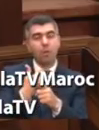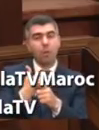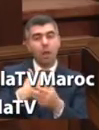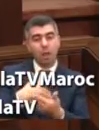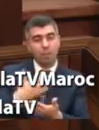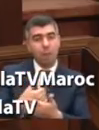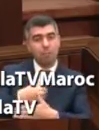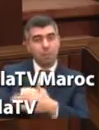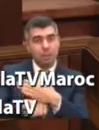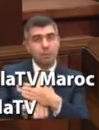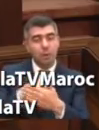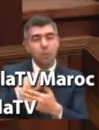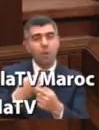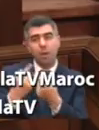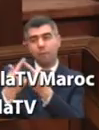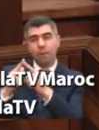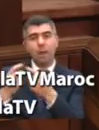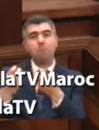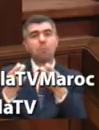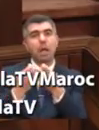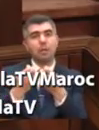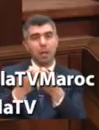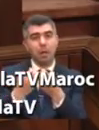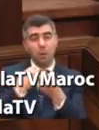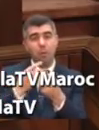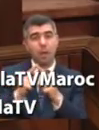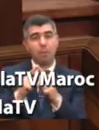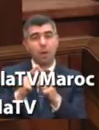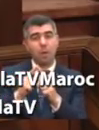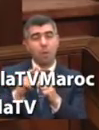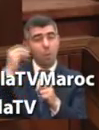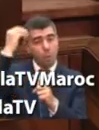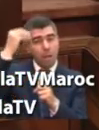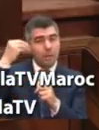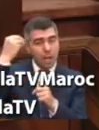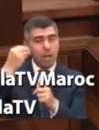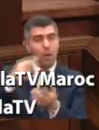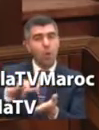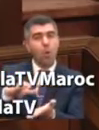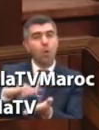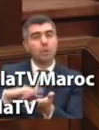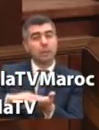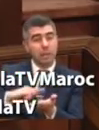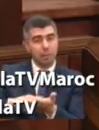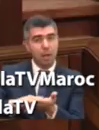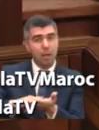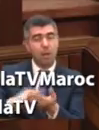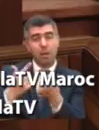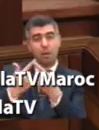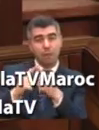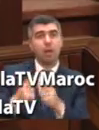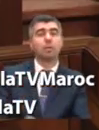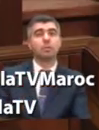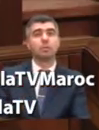للعالم القروانه غادي نعطيك يعني واحد المجموعه ديال الاقاليم، اقليم ديال الوزان، اقليم ديال الحسيمه، اقليم ديال شفشاون، كذلك الاقليم ديال تطوان اللي فيه